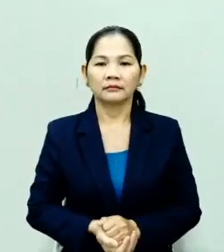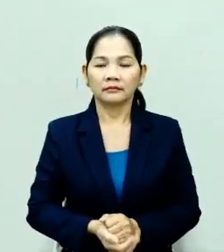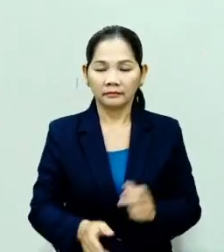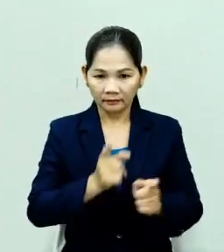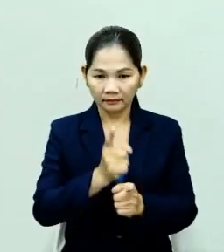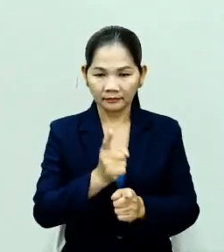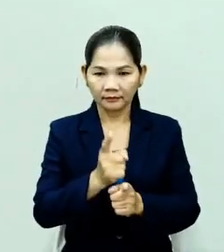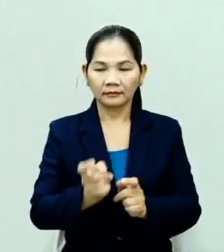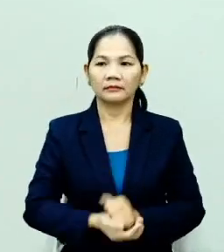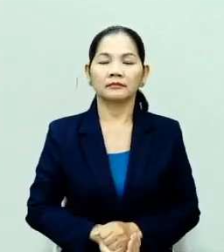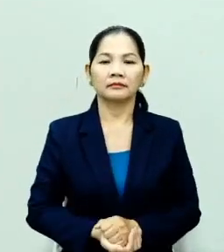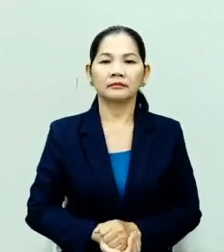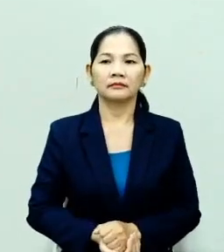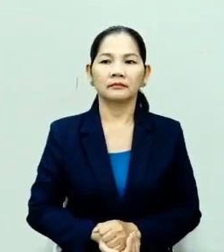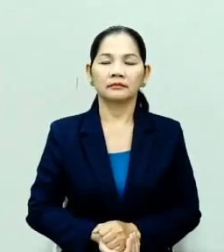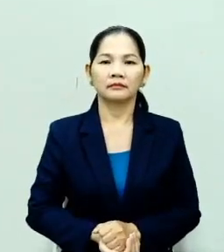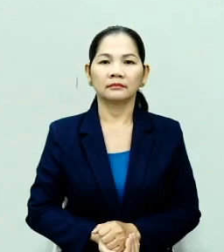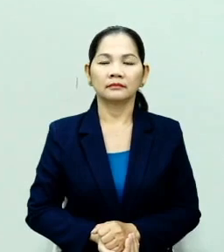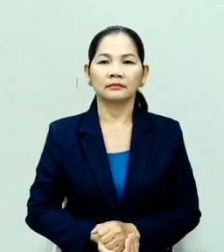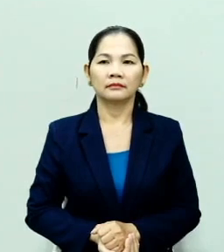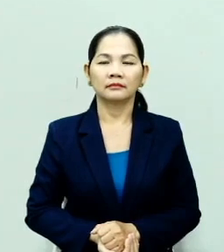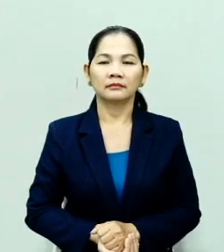trầm trơ cha